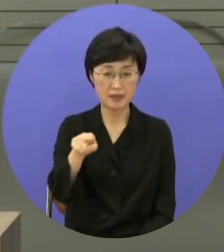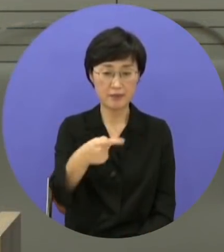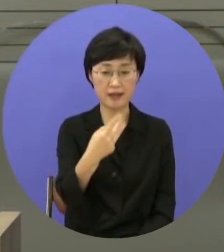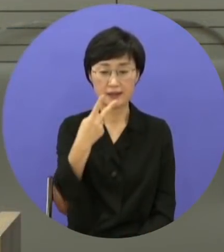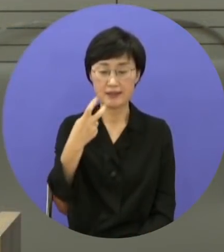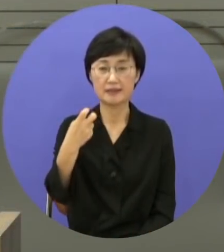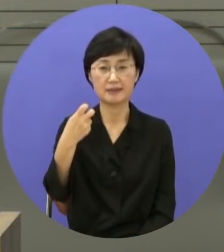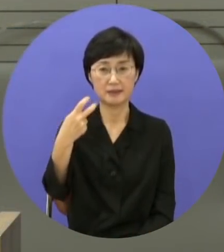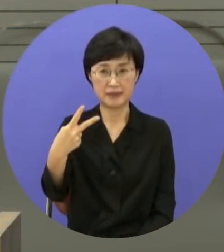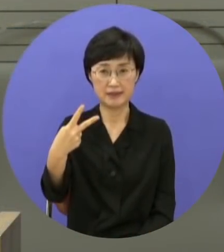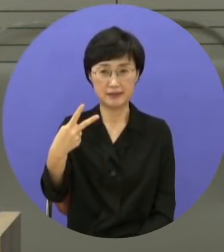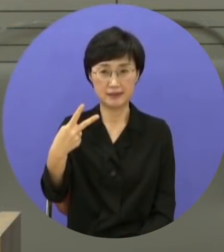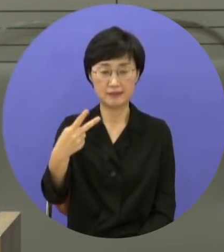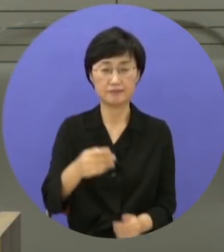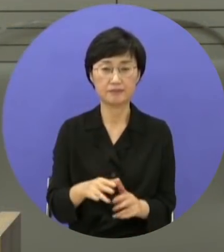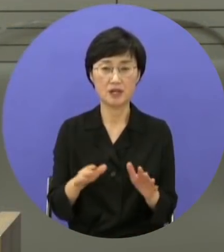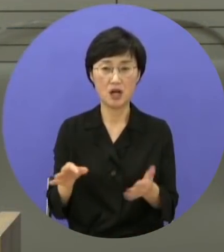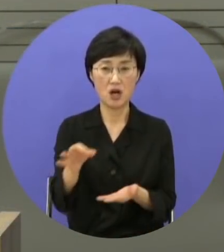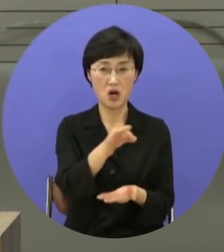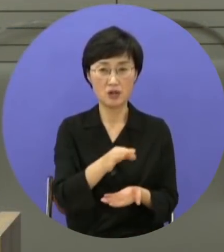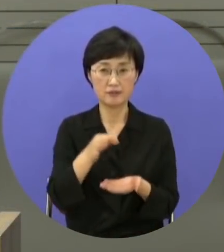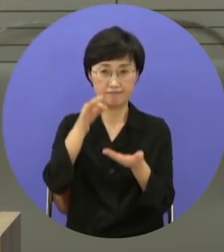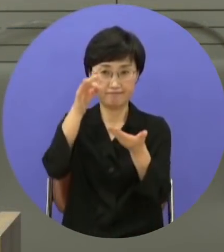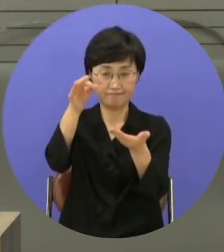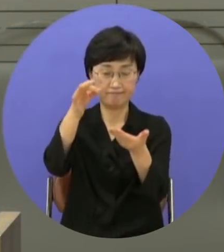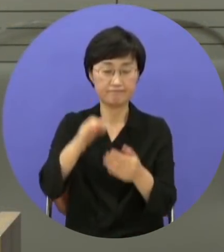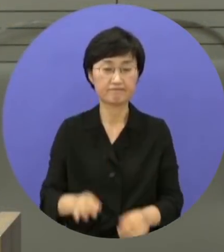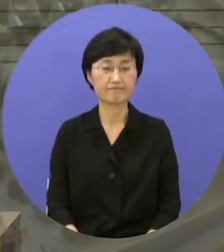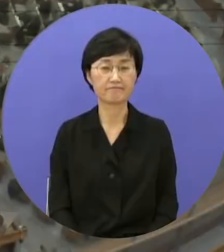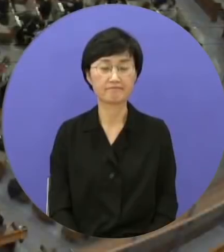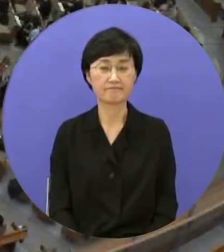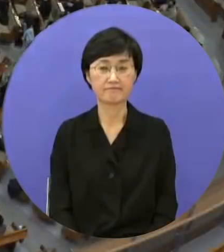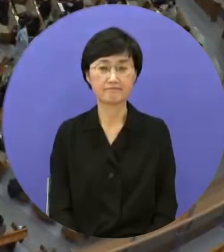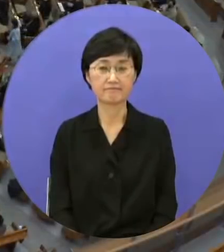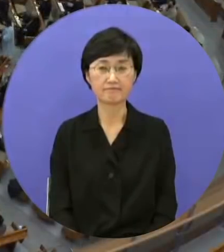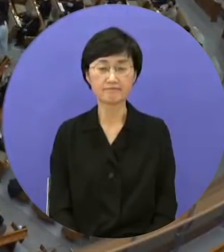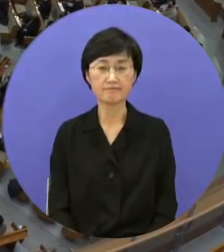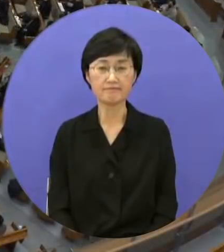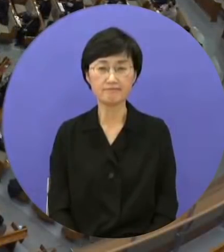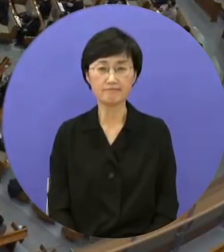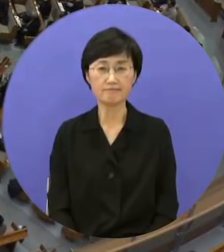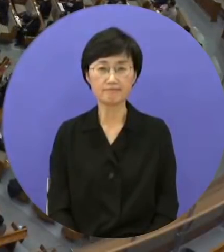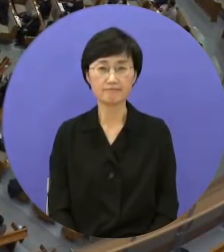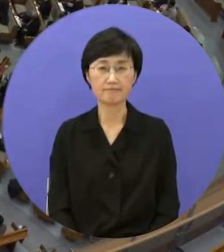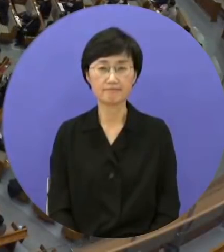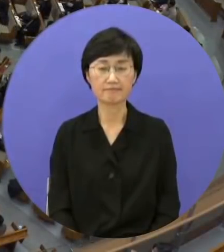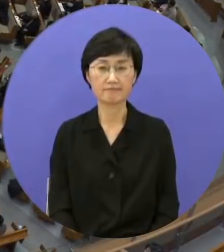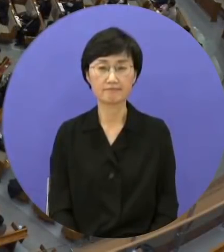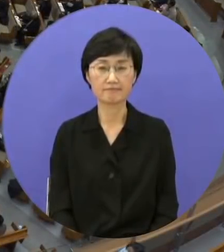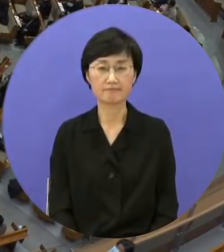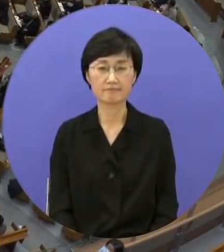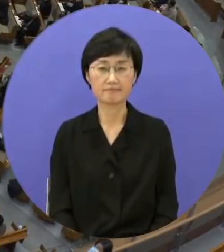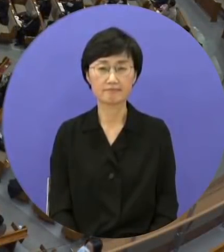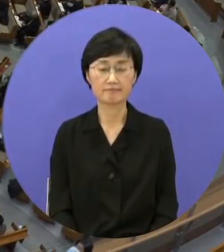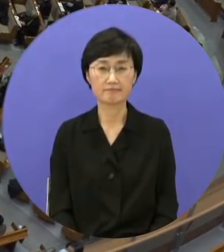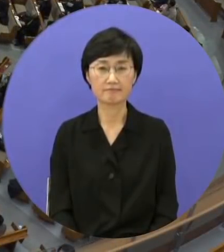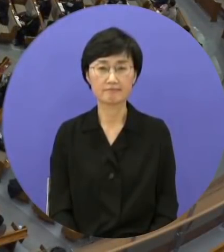찬송하시면서 준비하신 예물을 드리도록 하겠습니다. We will give our prepared offering unto God as we sing hymn 122 together.